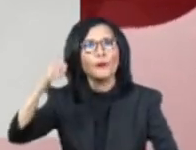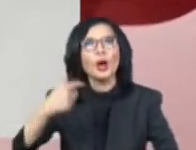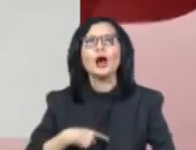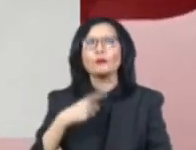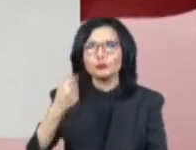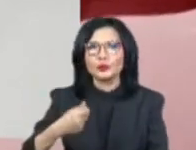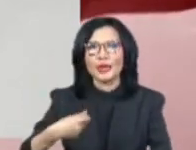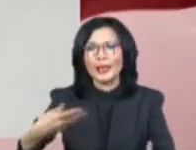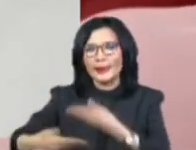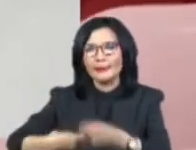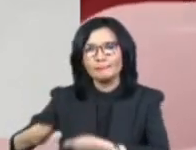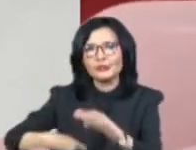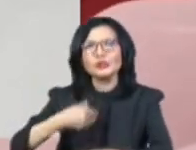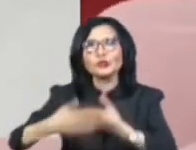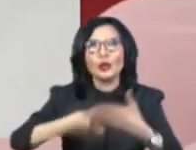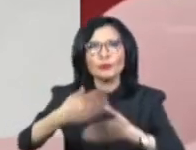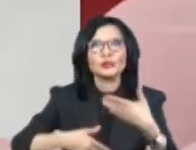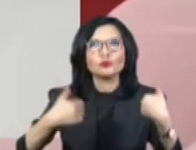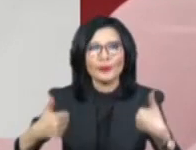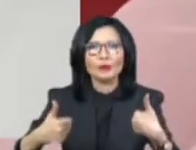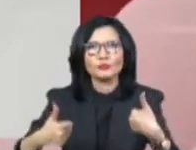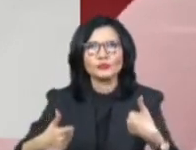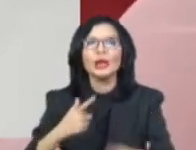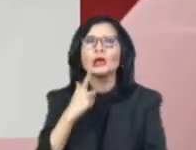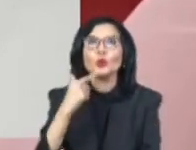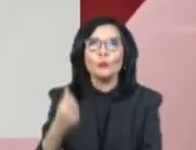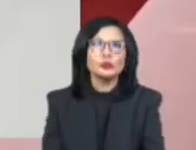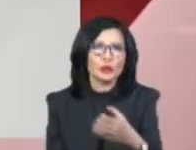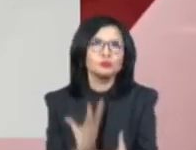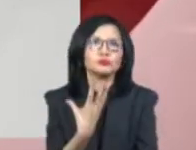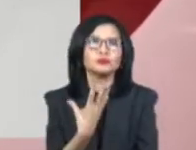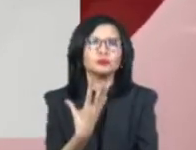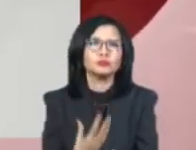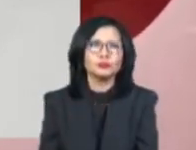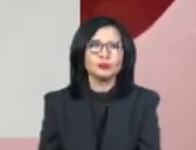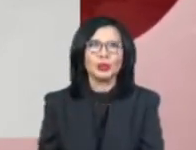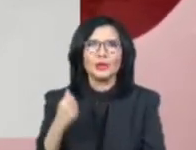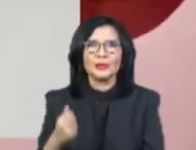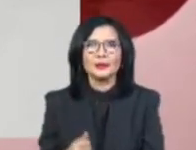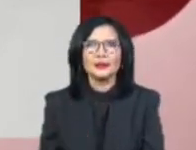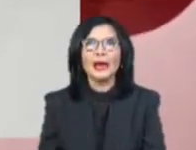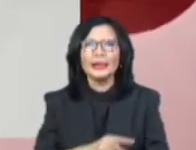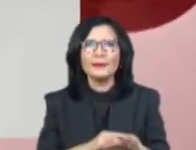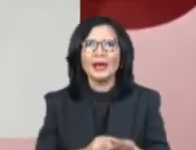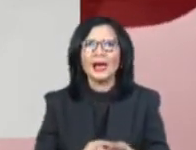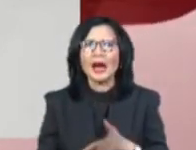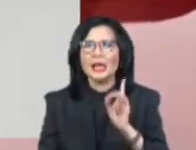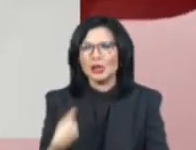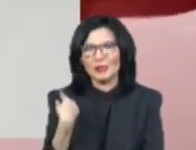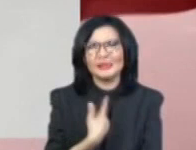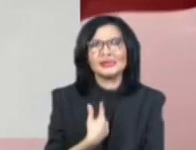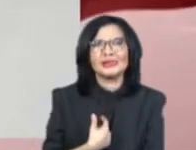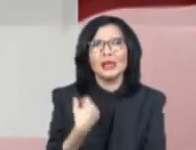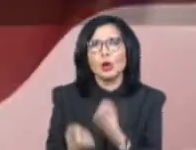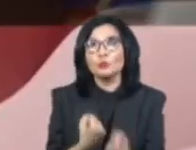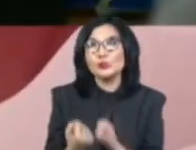bisnis proses yang mumpuni, mungkin udah saatnya dia growing untuk scale dengan mempertajam brand. Tapi kalau kita sendiri, effort